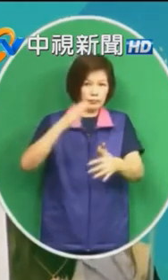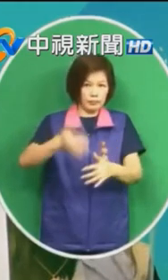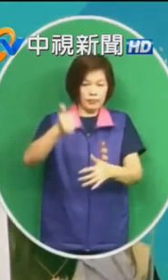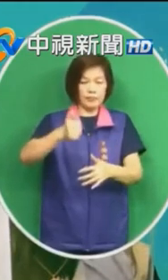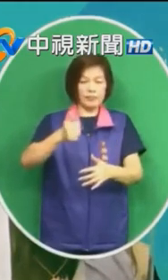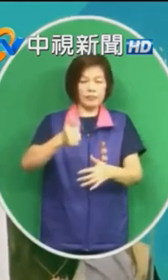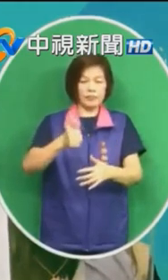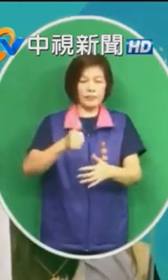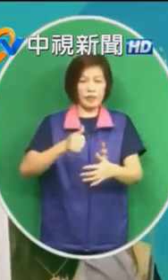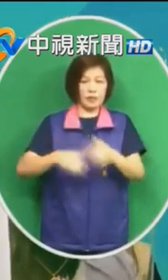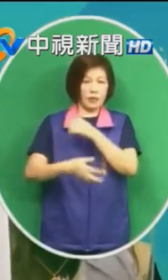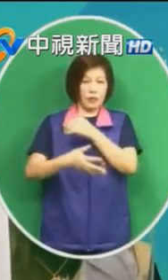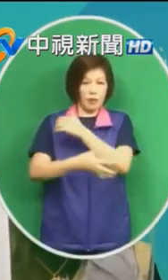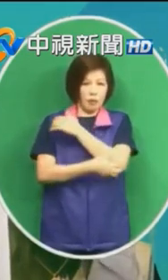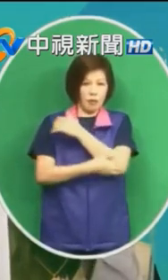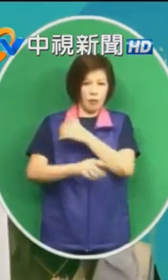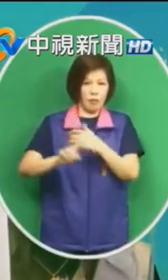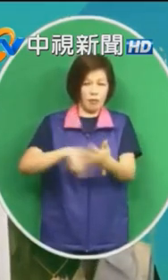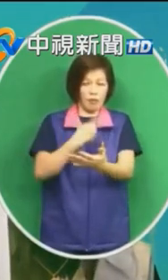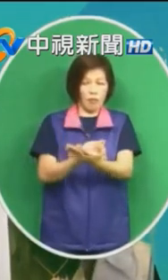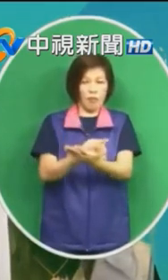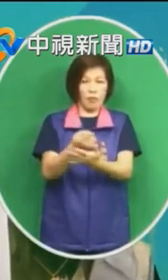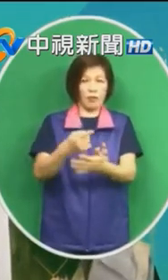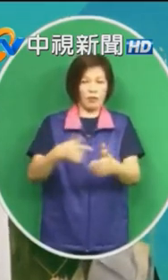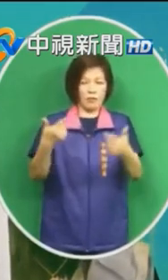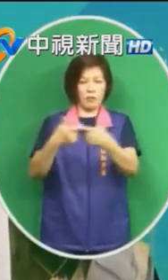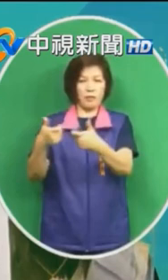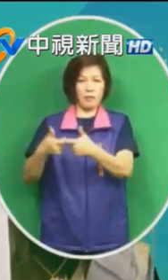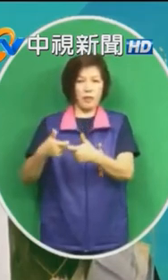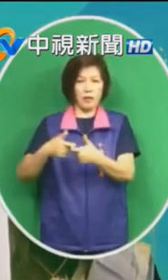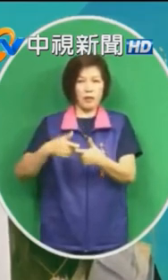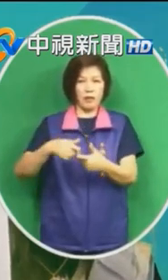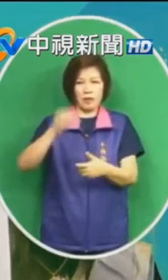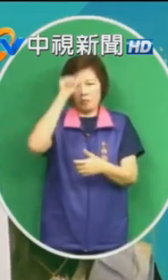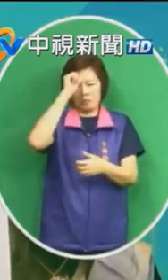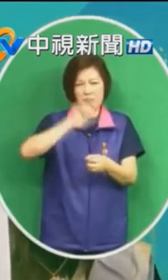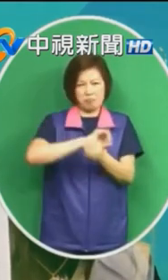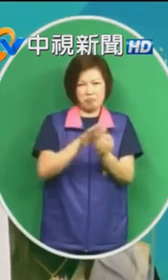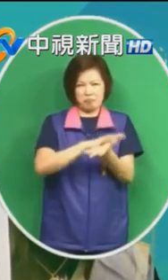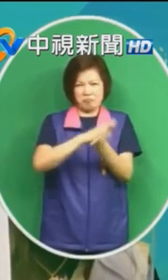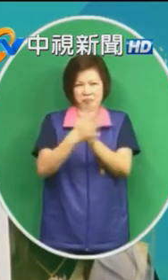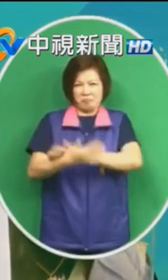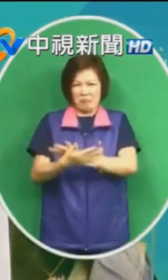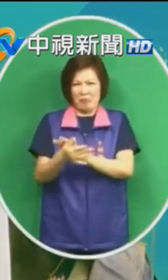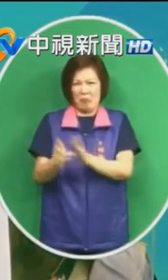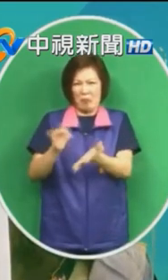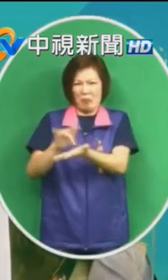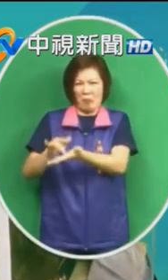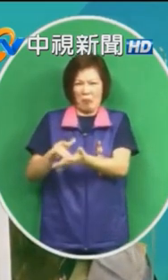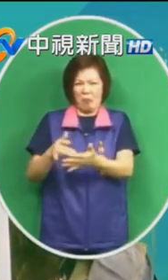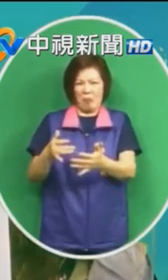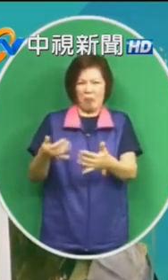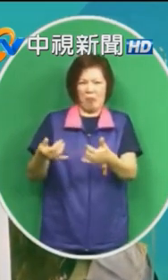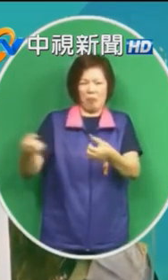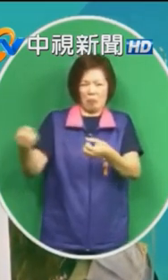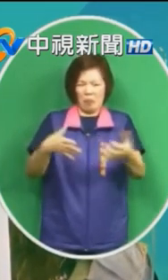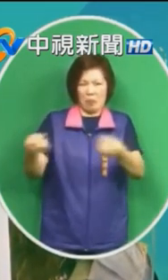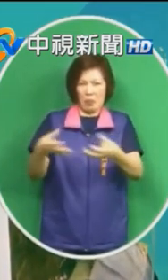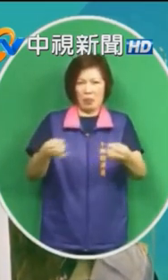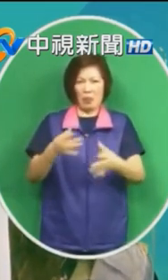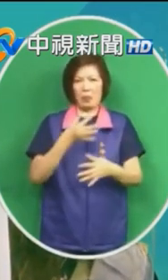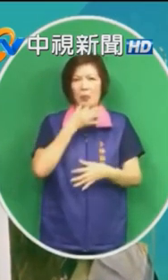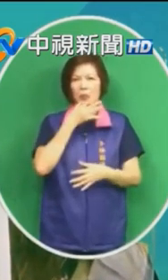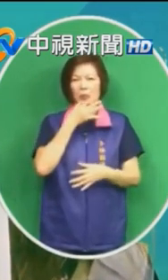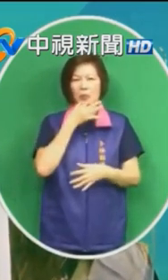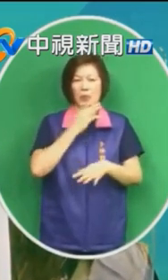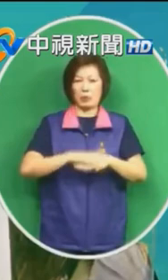配合整个因为因应变种病毒怕 多人交叉，然后呢，医院